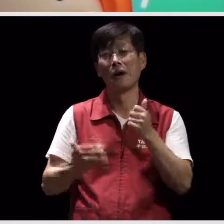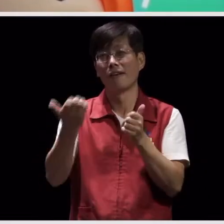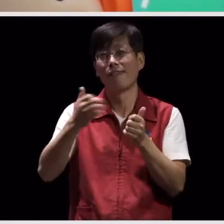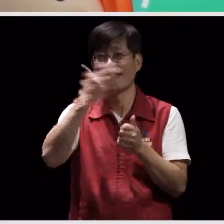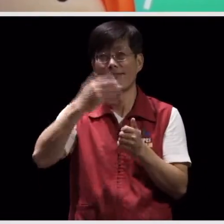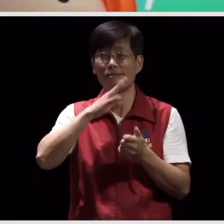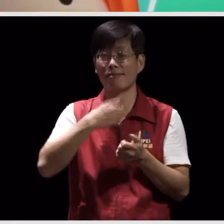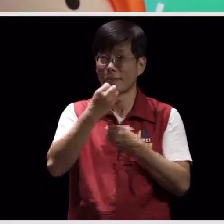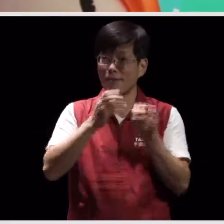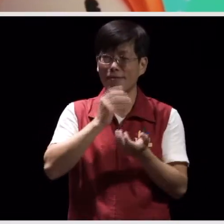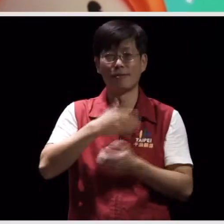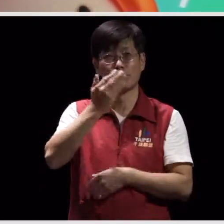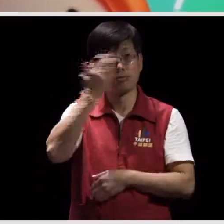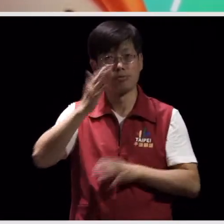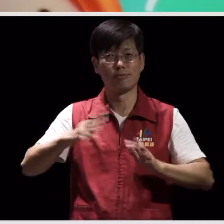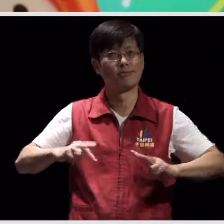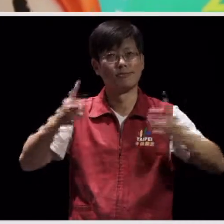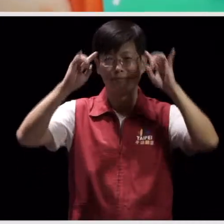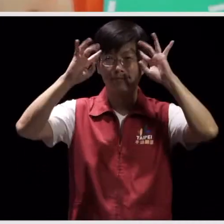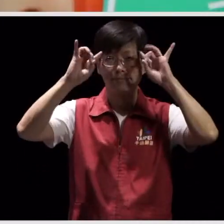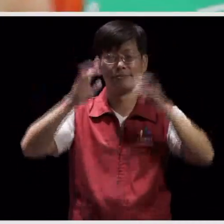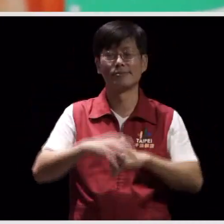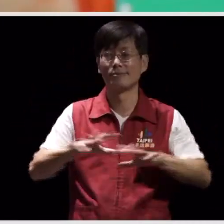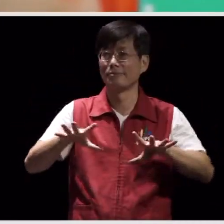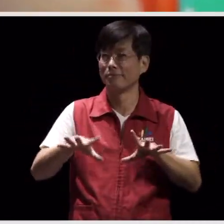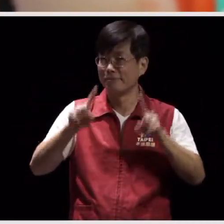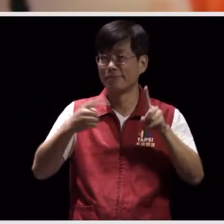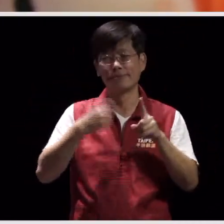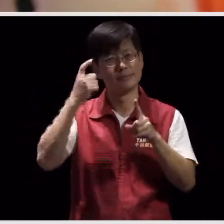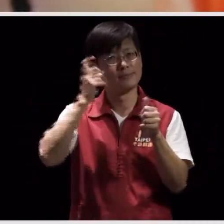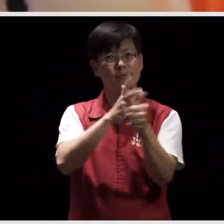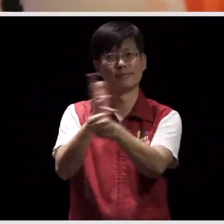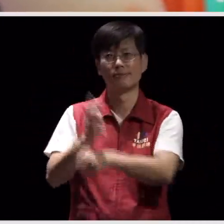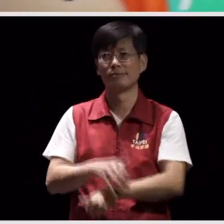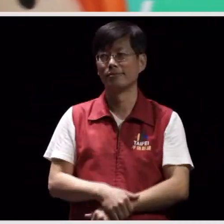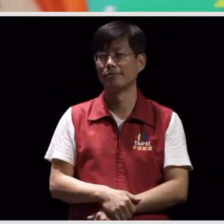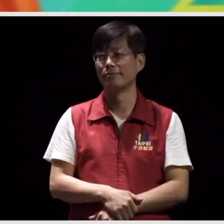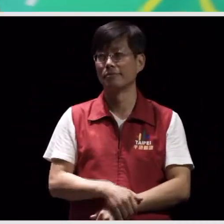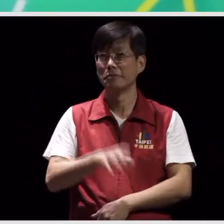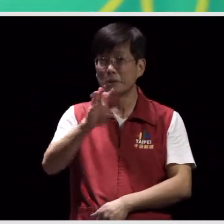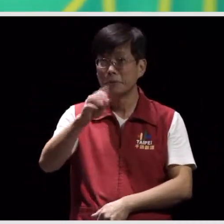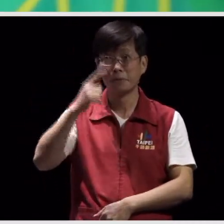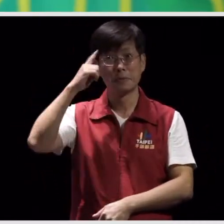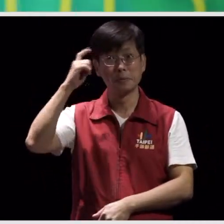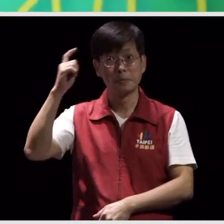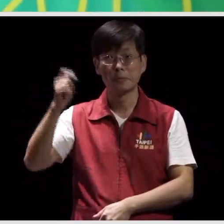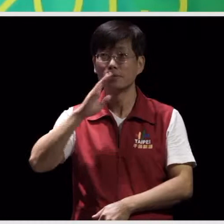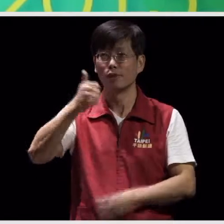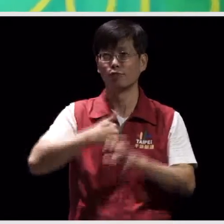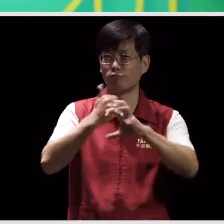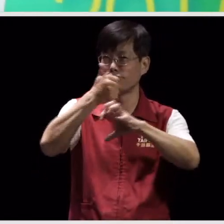行，然后我们现在来活泼一点。在一开始啊，我现在问大家好了，这边有没有梦想是环游世界